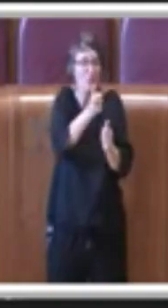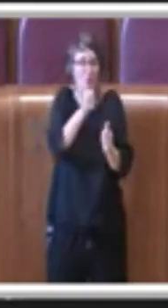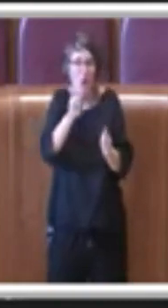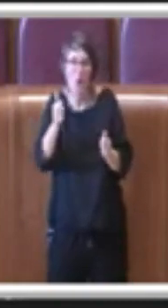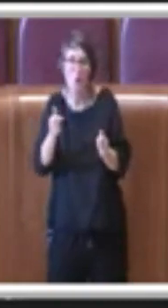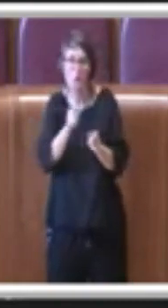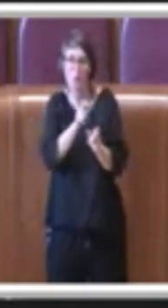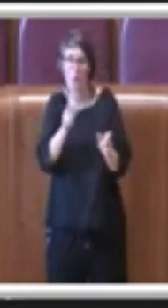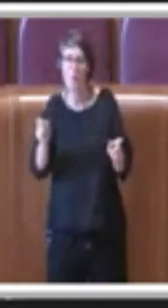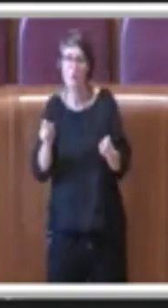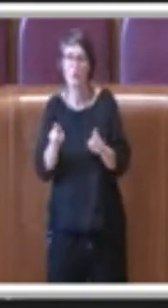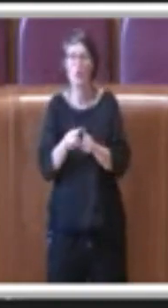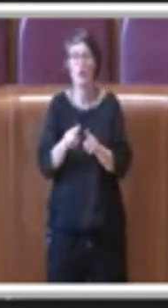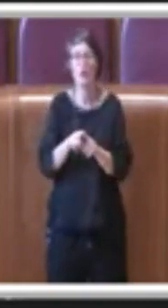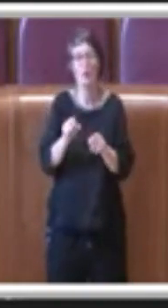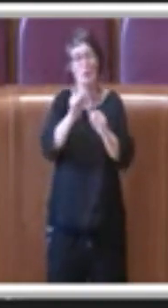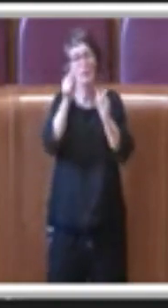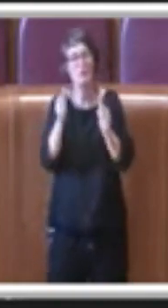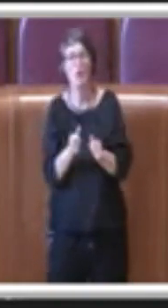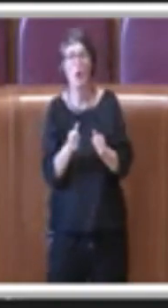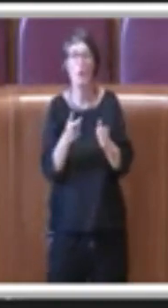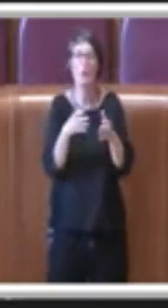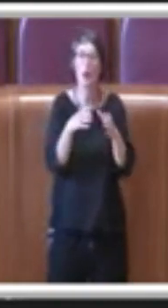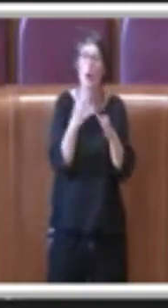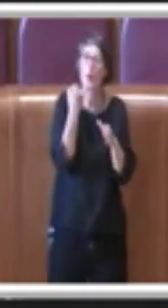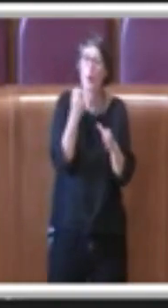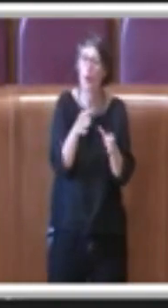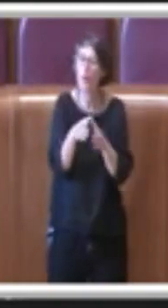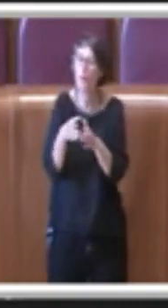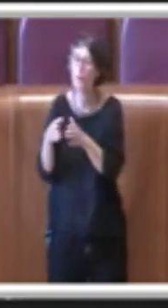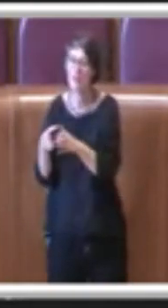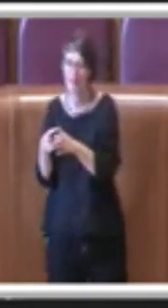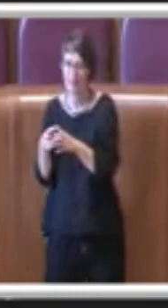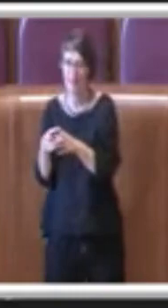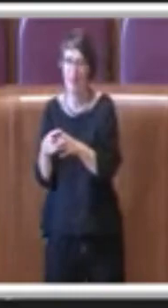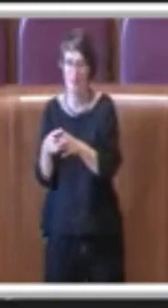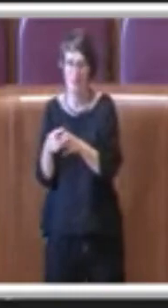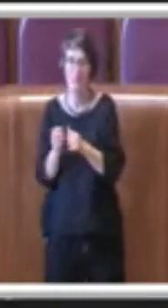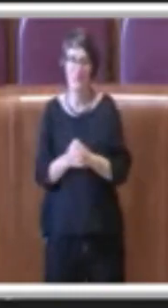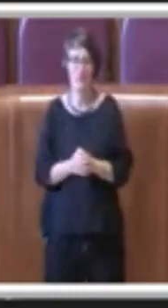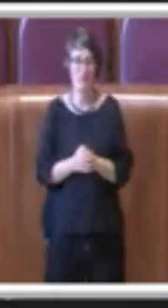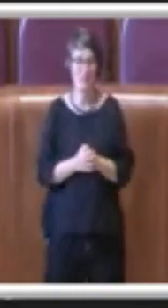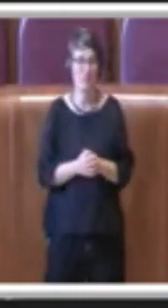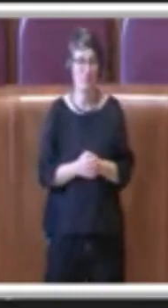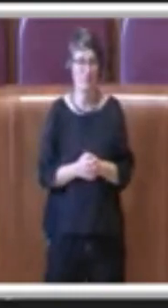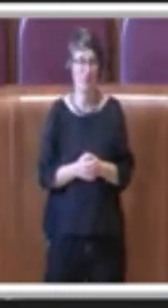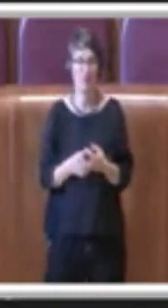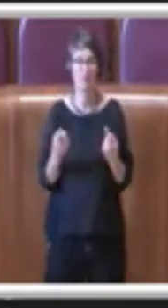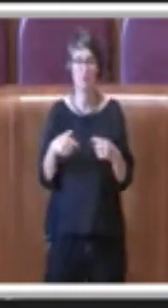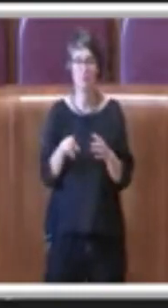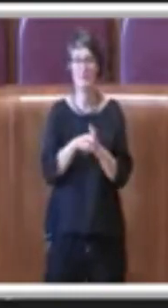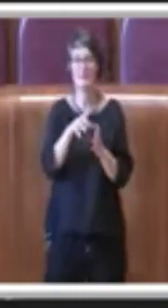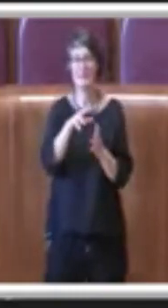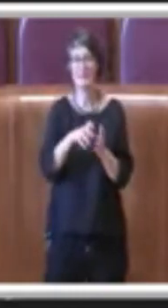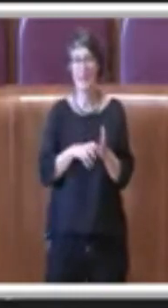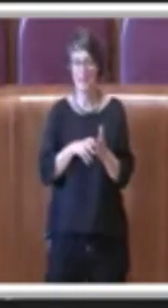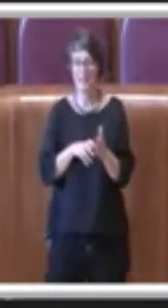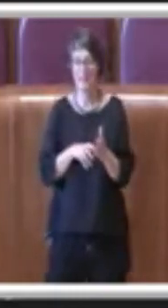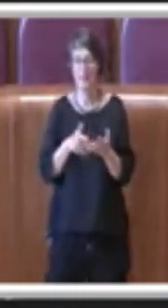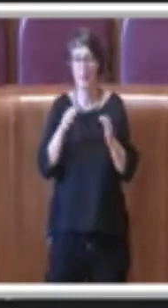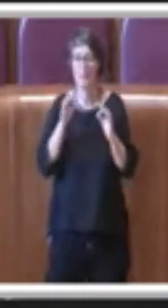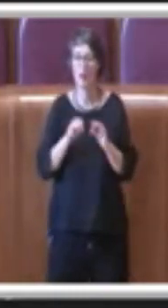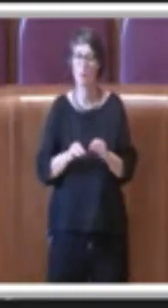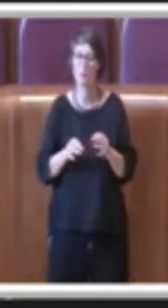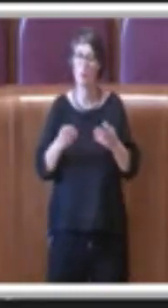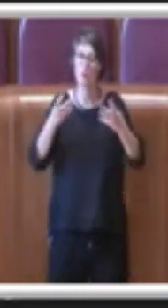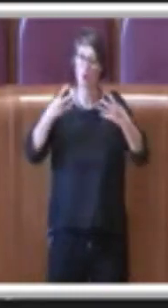appunto emergono mettendo a regime tutto questo sistema delle residenzialità. Quindi la delibera in sé, ecco, riorganizza la